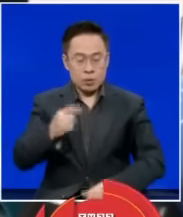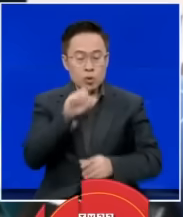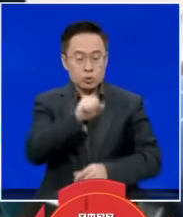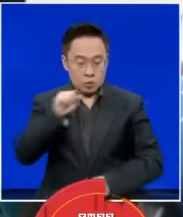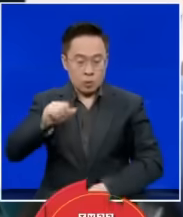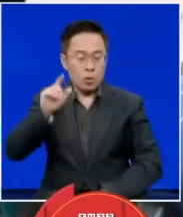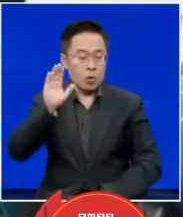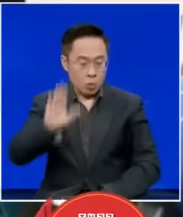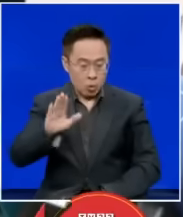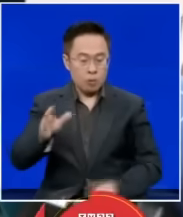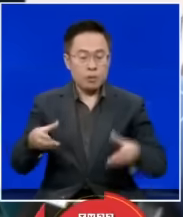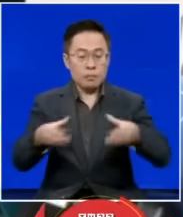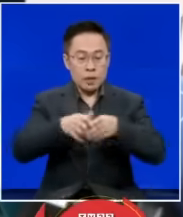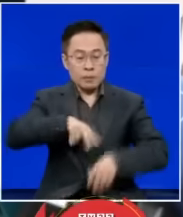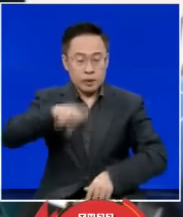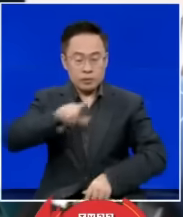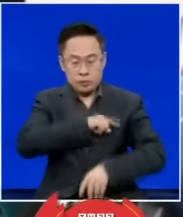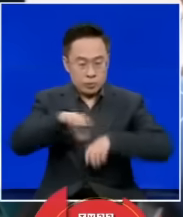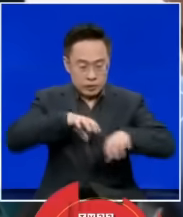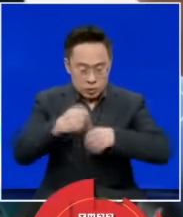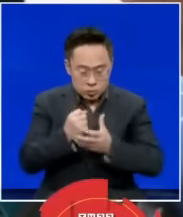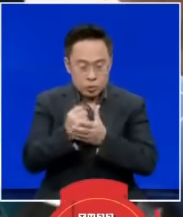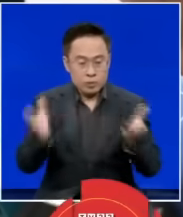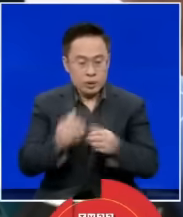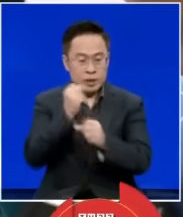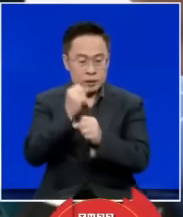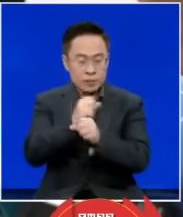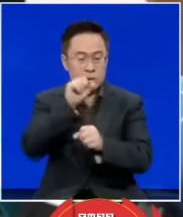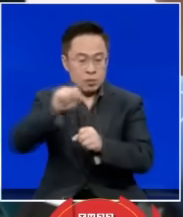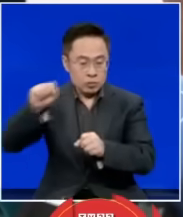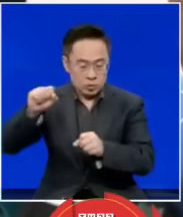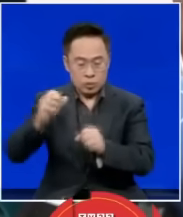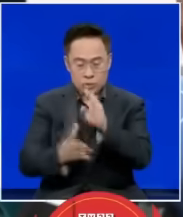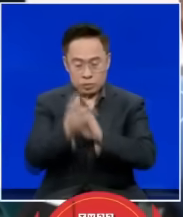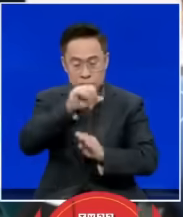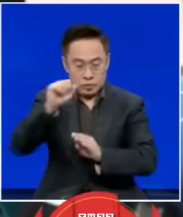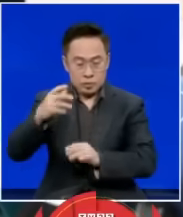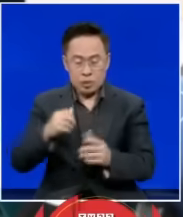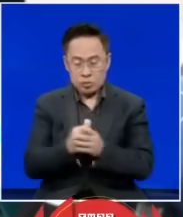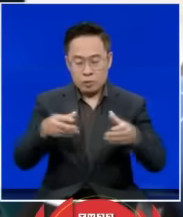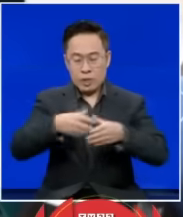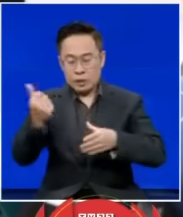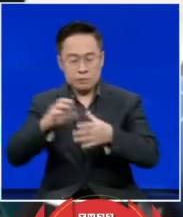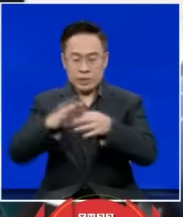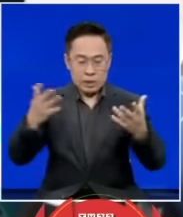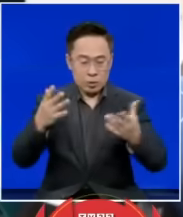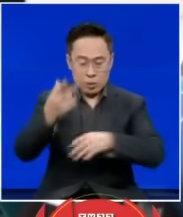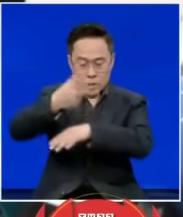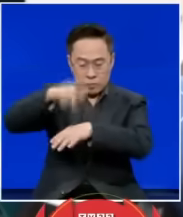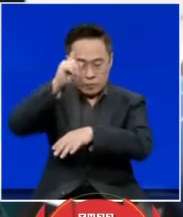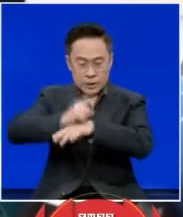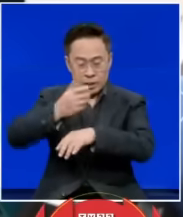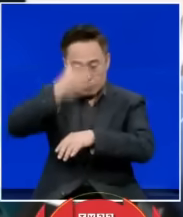ทำหน้าที่ได้ดีจัดองค์กรภายในให้ทำหน้าที่ส.ส.ได้สะท้อนปัญหาประชาชนได้ทำให้นิติบัญญัติเข้มแข็งไม่ใช่ไปเปลี่ยนประธานสภ